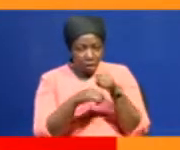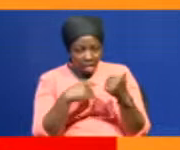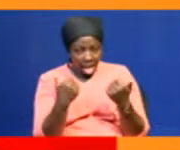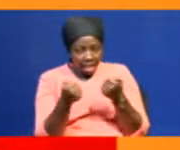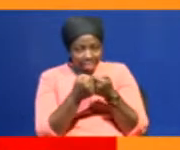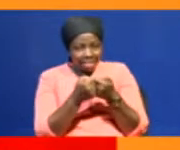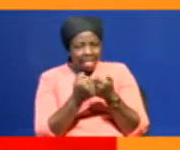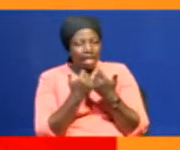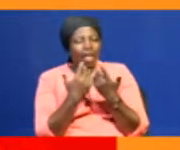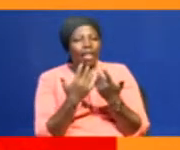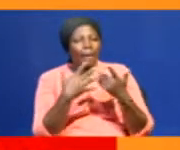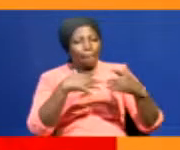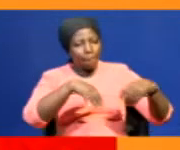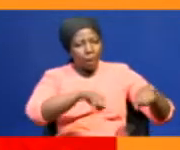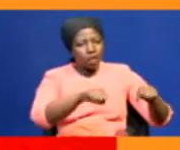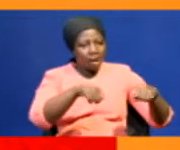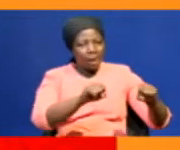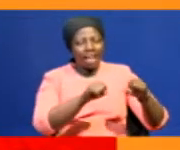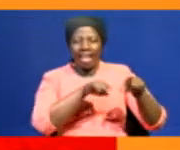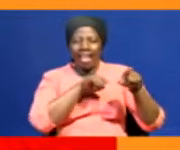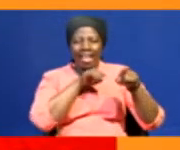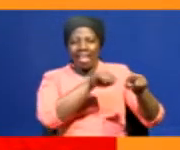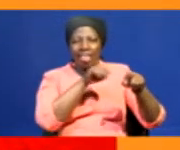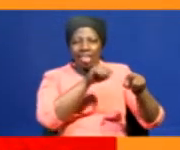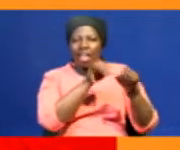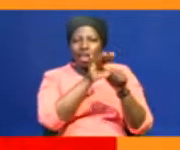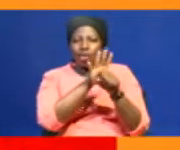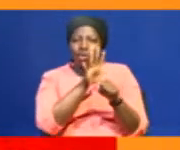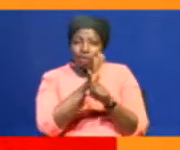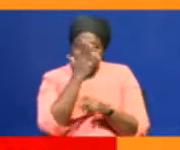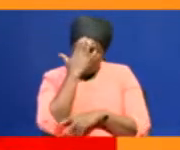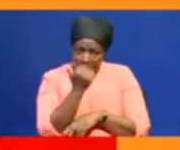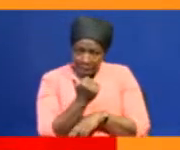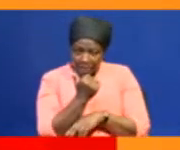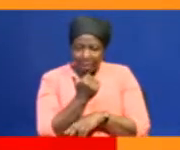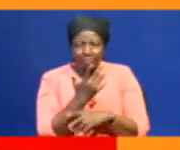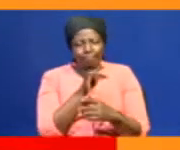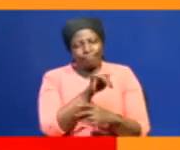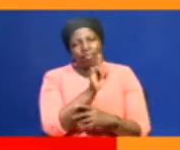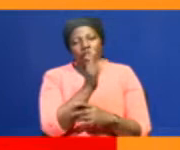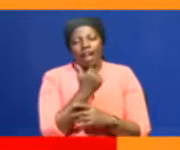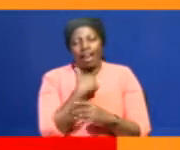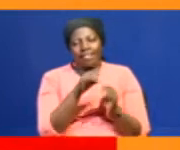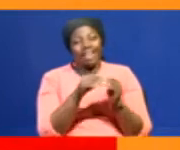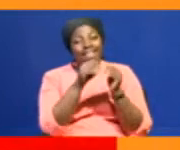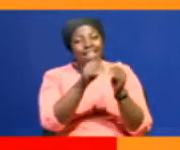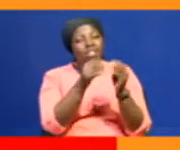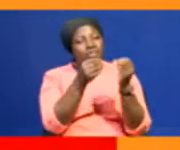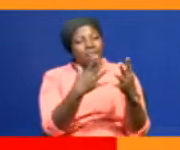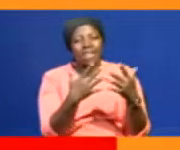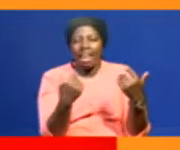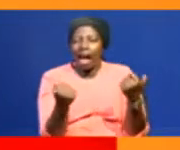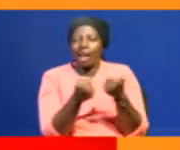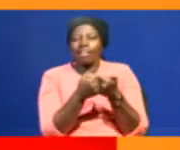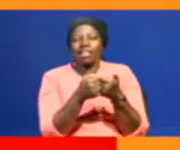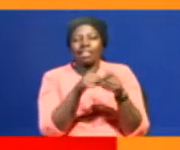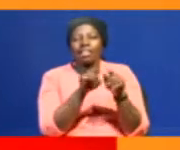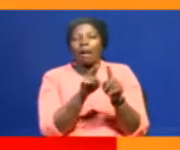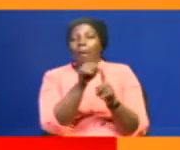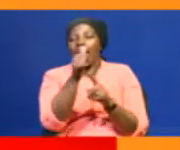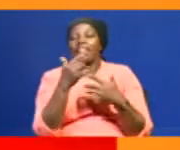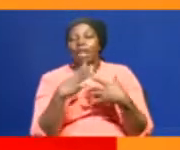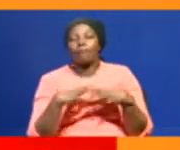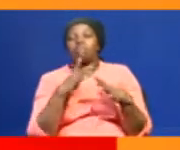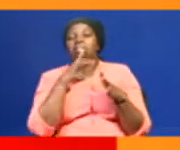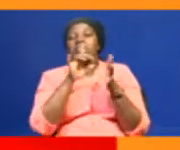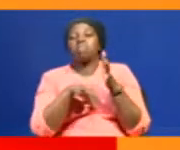pia zimekuwa zikishtumiwa kwa sana katika kwa miongoni mwa visababishi vya ajali na pia wengi wanakuambia kwamba ukienda